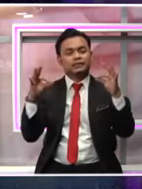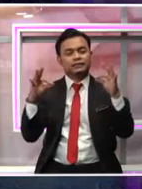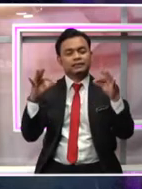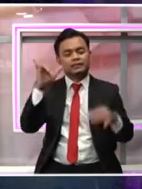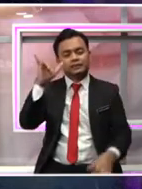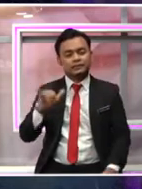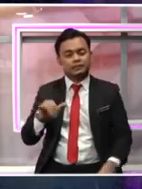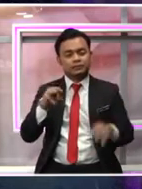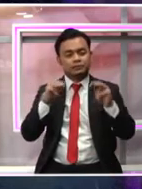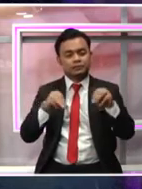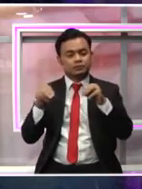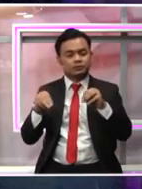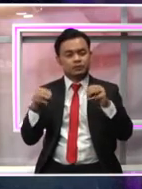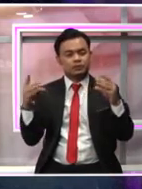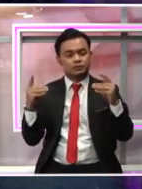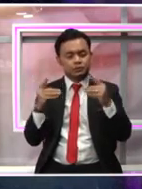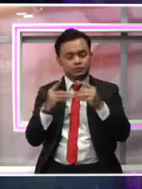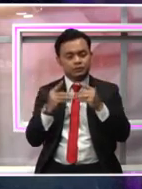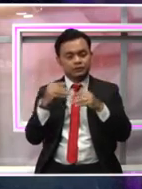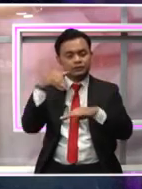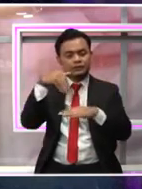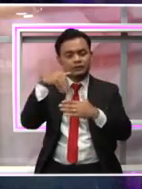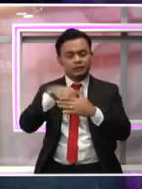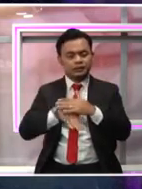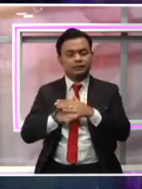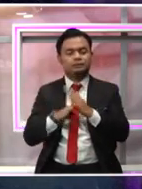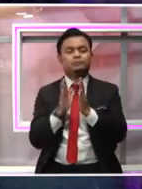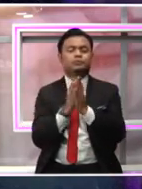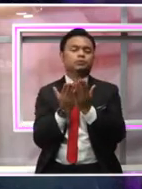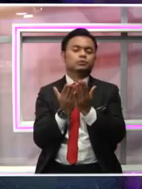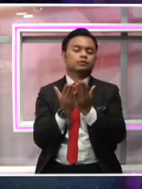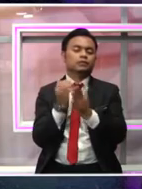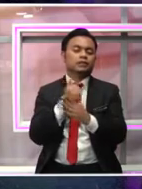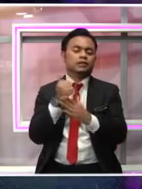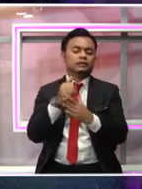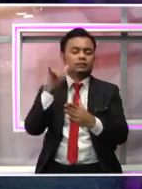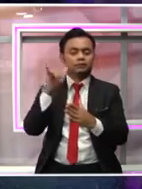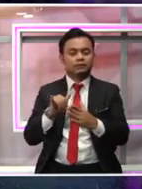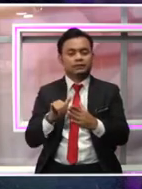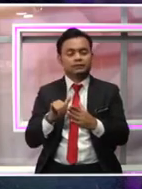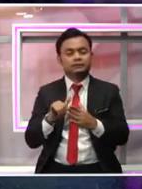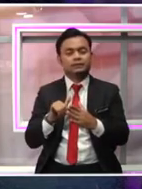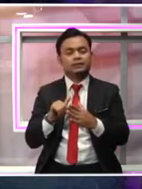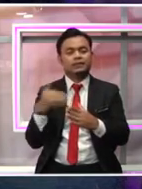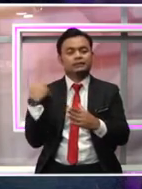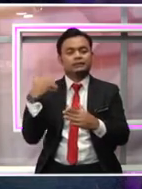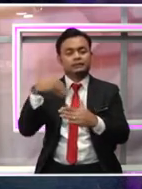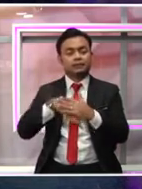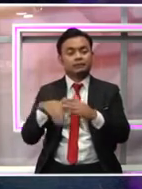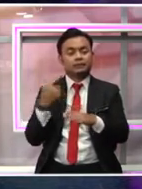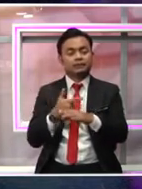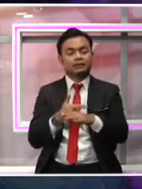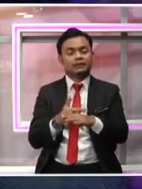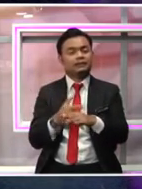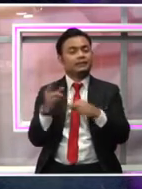di dalam buku ataupun yang Ceko telah berikan sebagai latihan Baiklah kita tidak seketika yang di rumah jangan